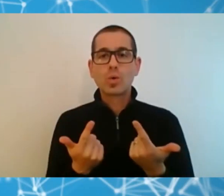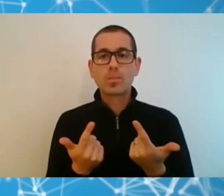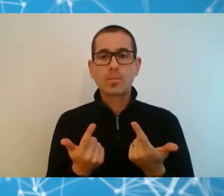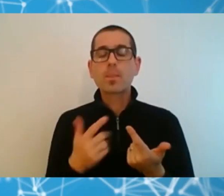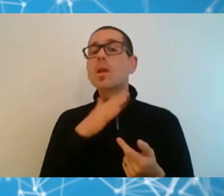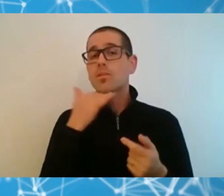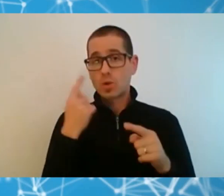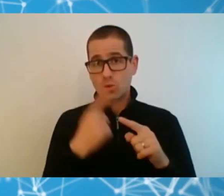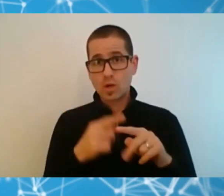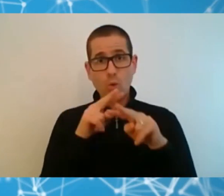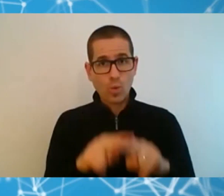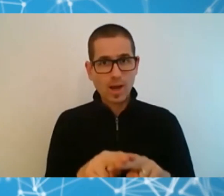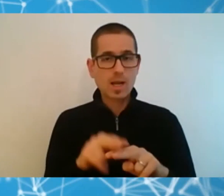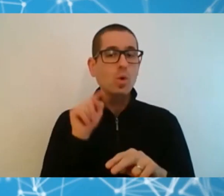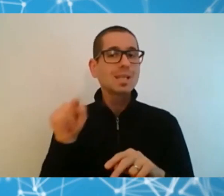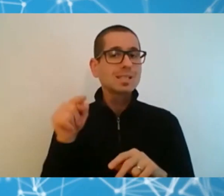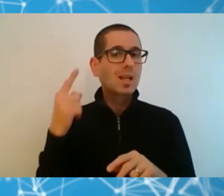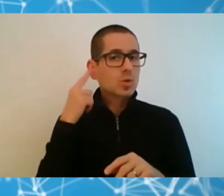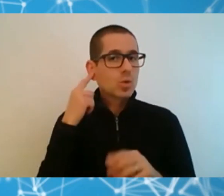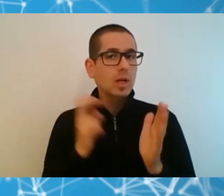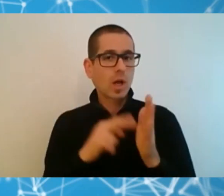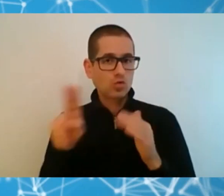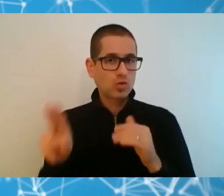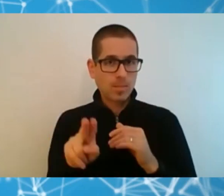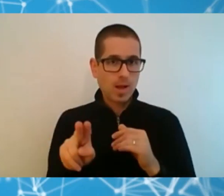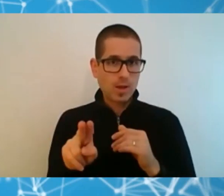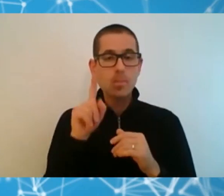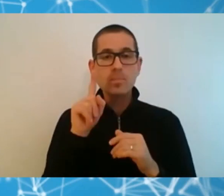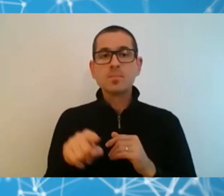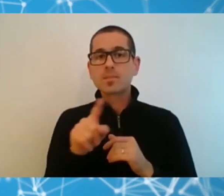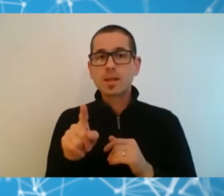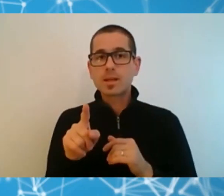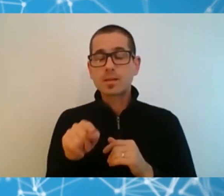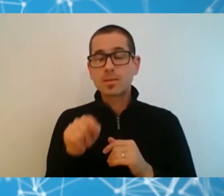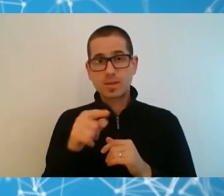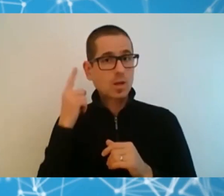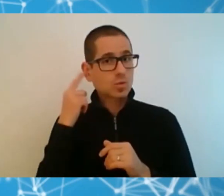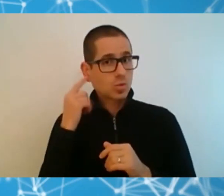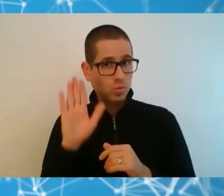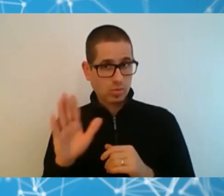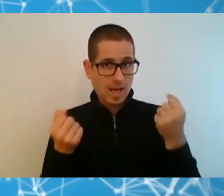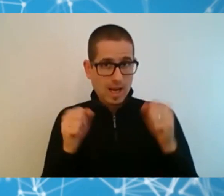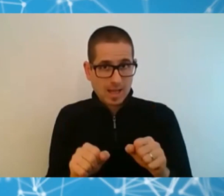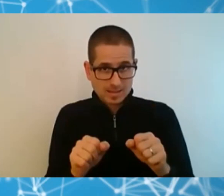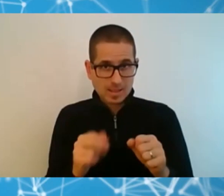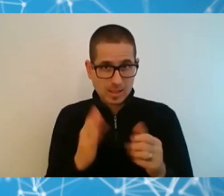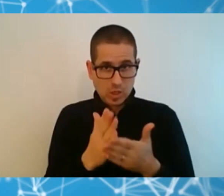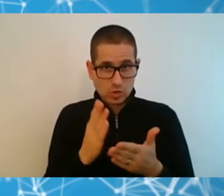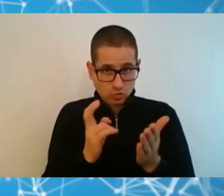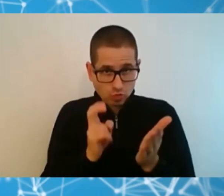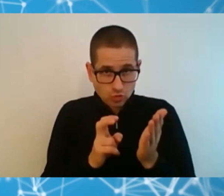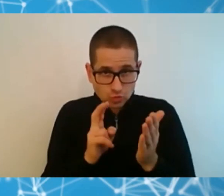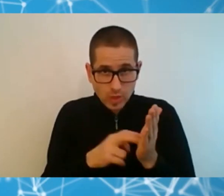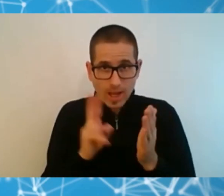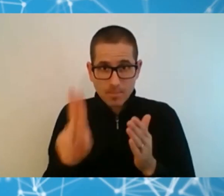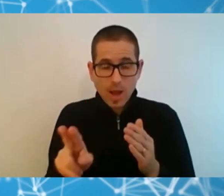dostikrat ohranimo tisti sluh, ki ga še imajo, in ta sluh lasten potem kombinirajo z kohlearnim